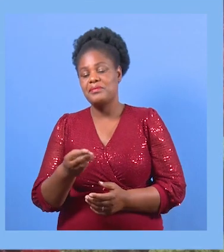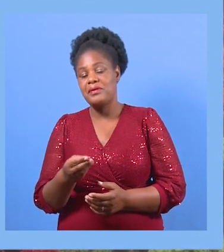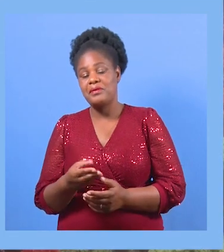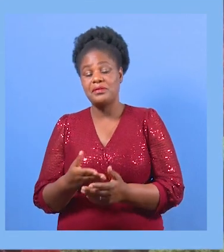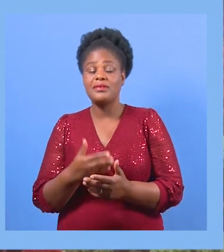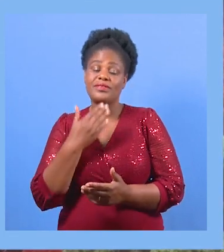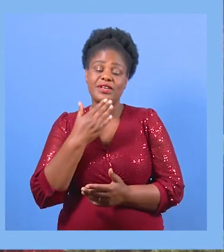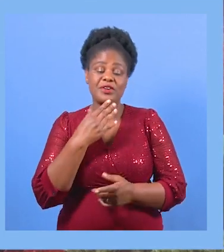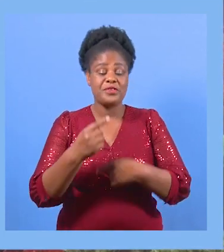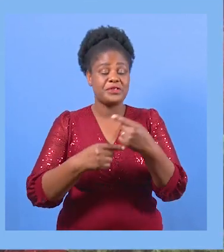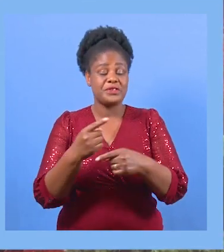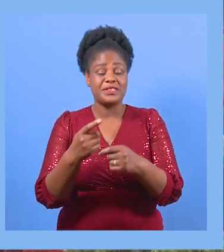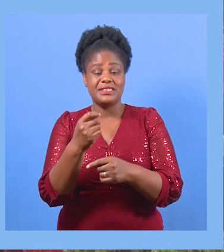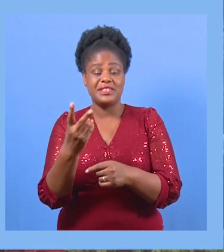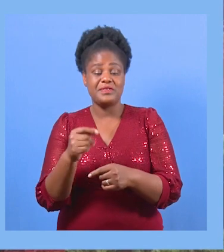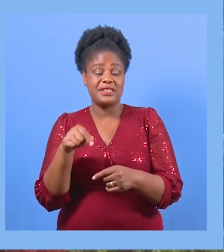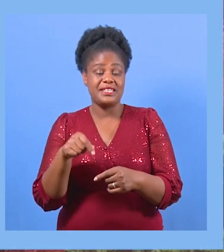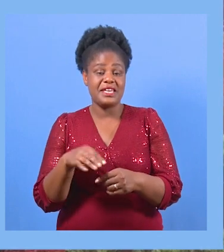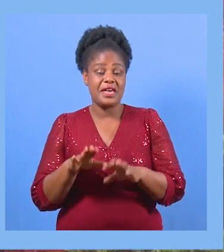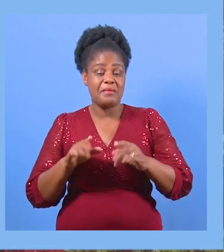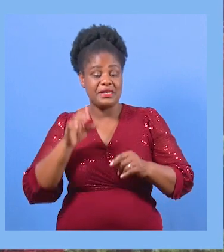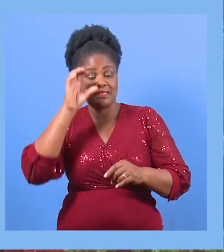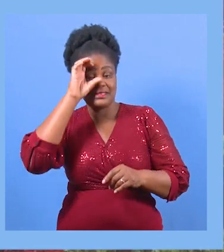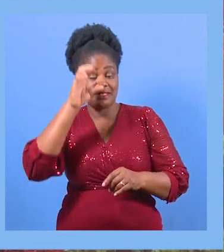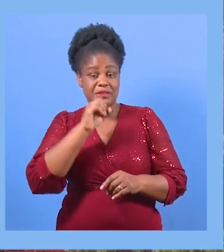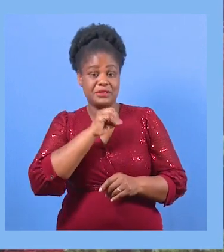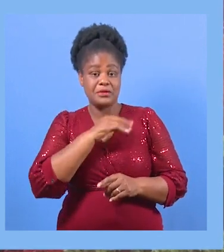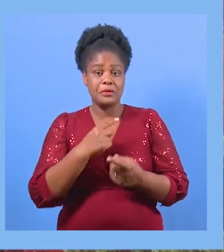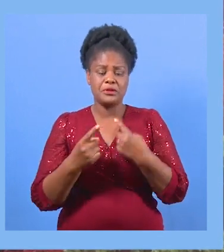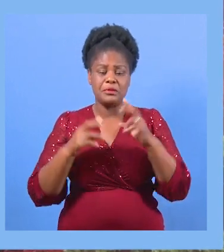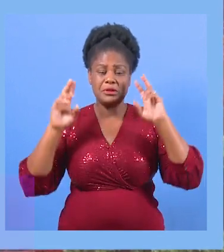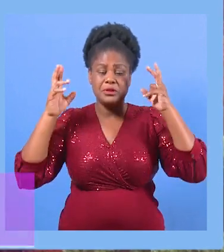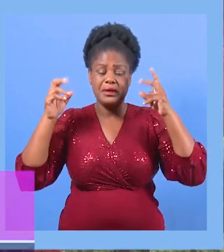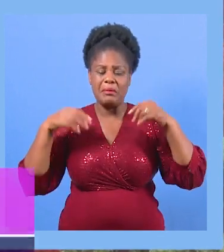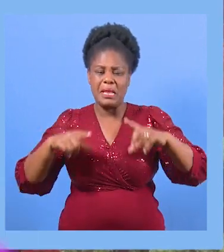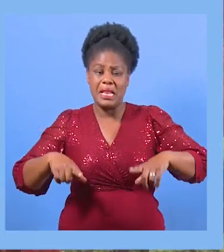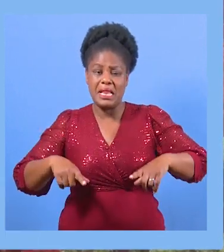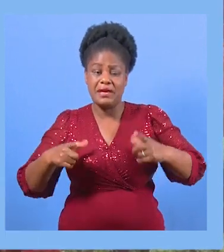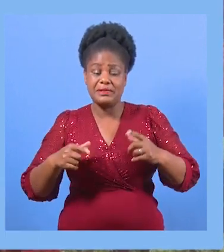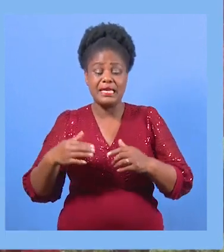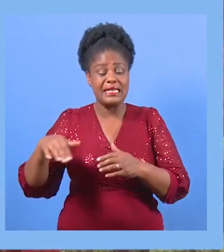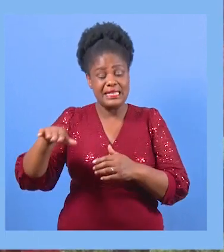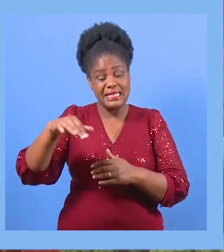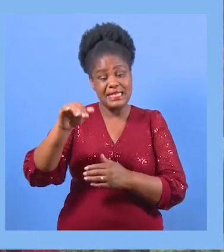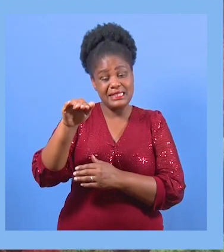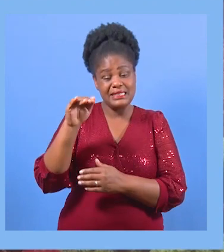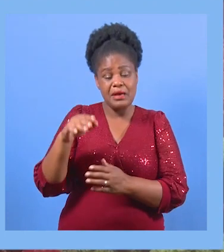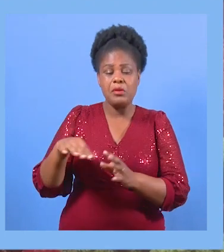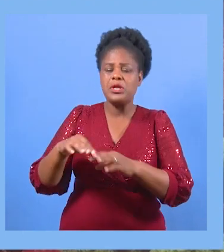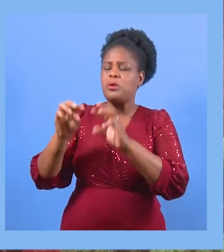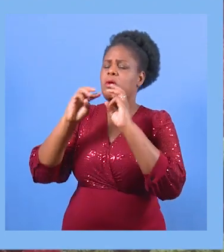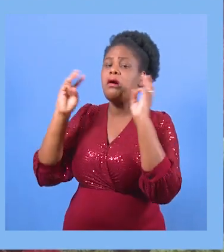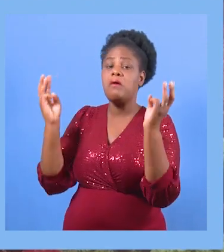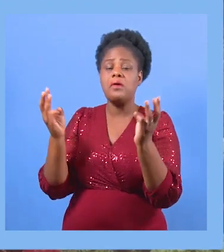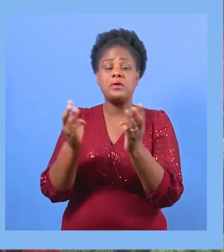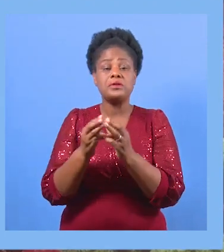Vadikani, tinokutendai nokuramba muchingotadzana nesu tiri muchirongwa Mai Chisamba Show. Tiri kutaura nyaya yeupenyu mukati menyika yedu nemakatipoteredza.